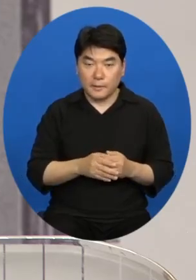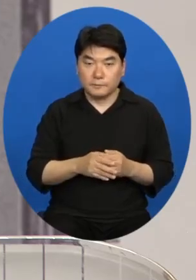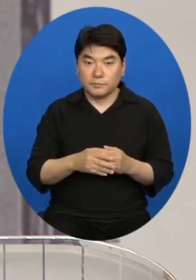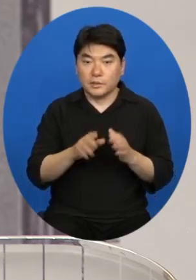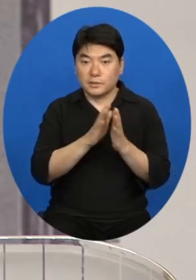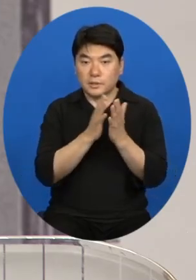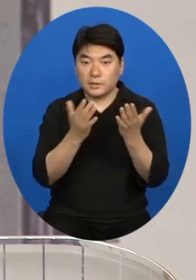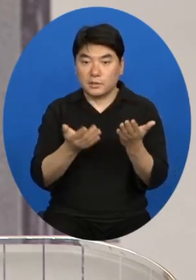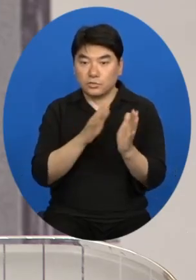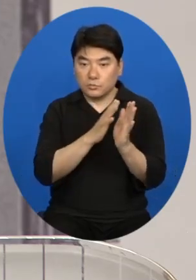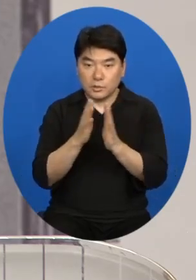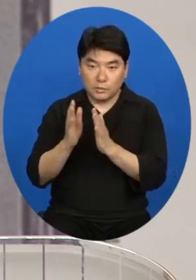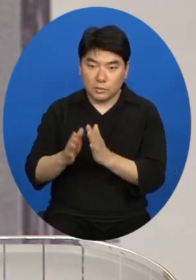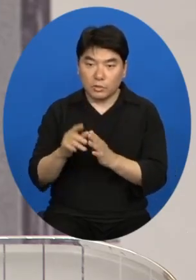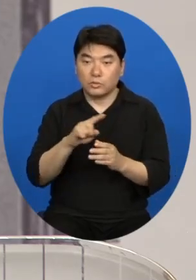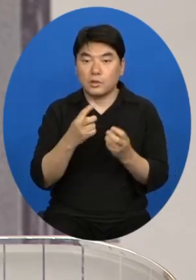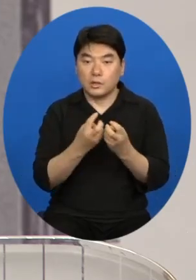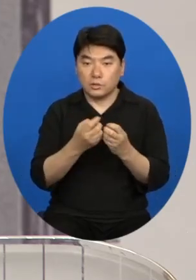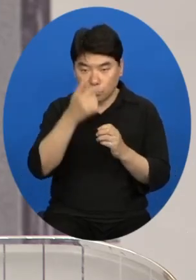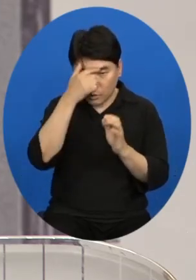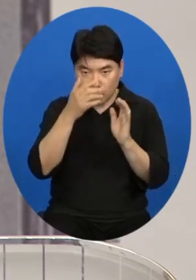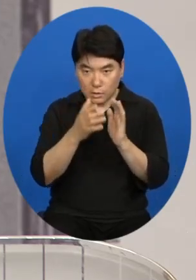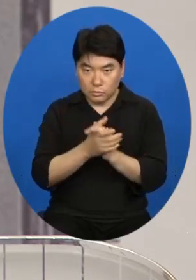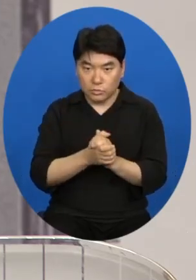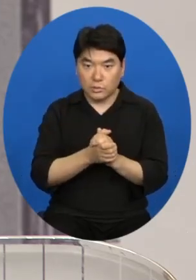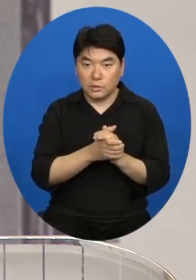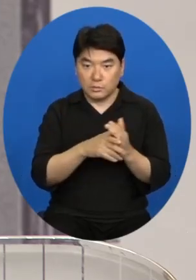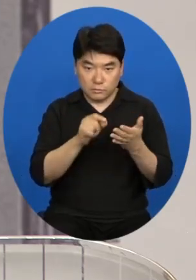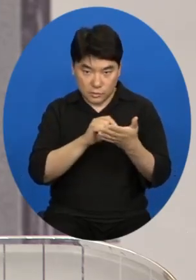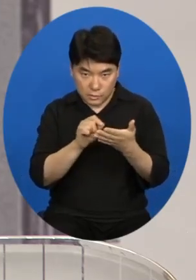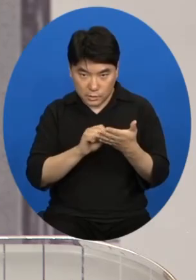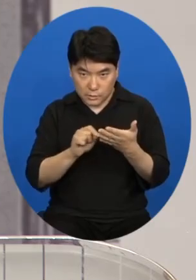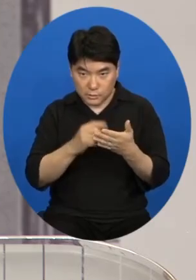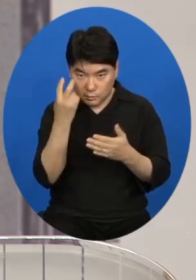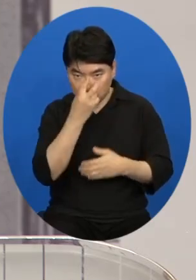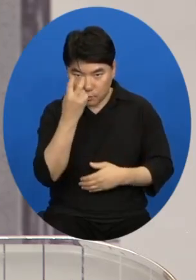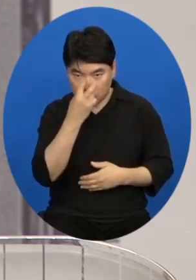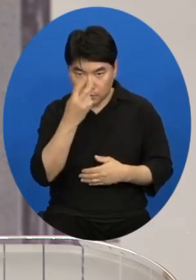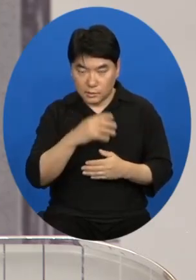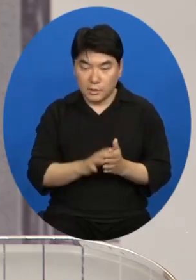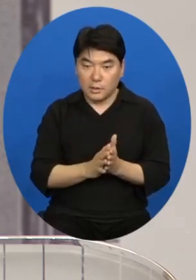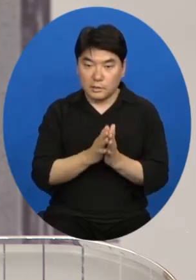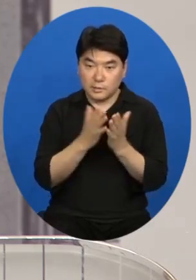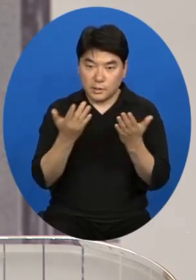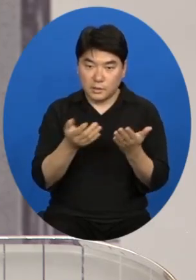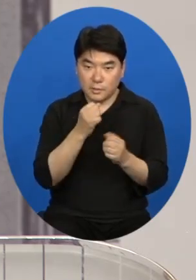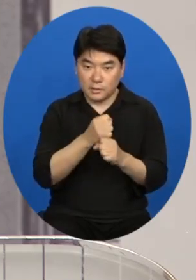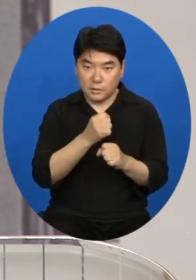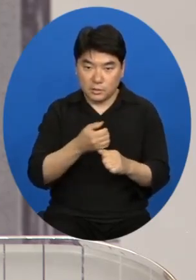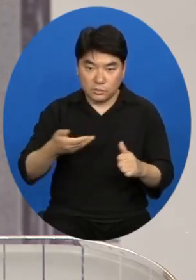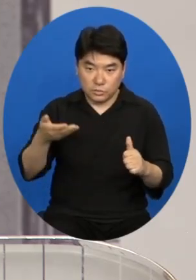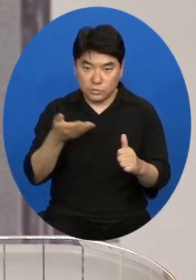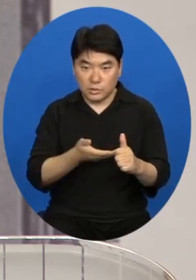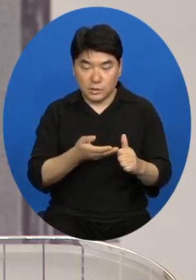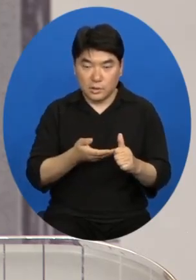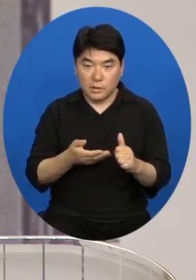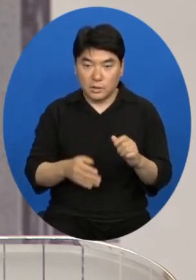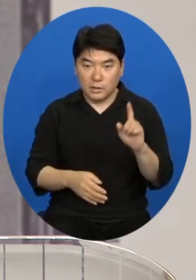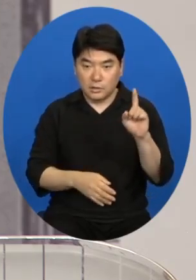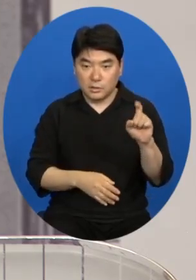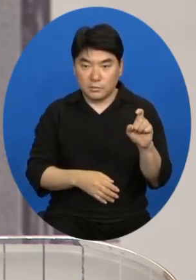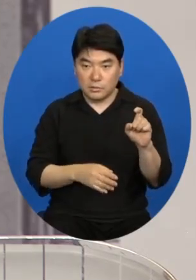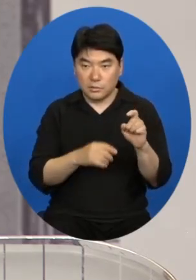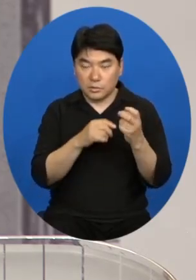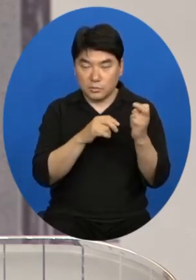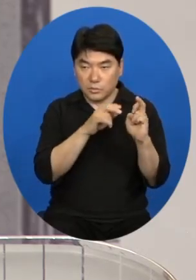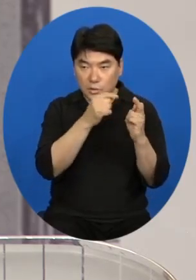되고 어떻게 기도해야 될지, 우리가 이것을 어떻게 체크해야 될지를 가이드를 만들어서 드릴 거예요. 그래서 12월 11일부터